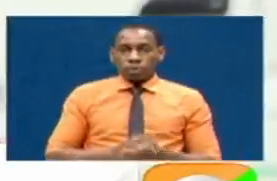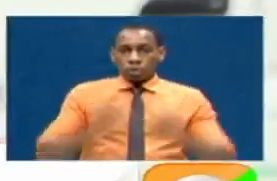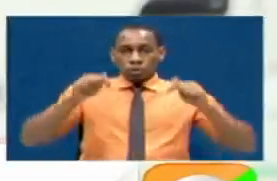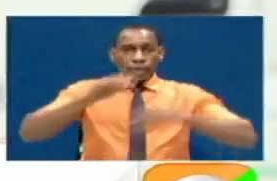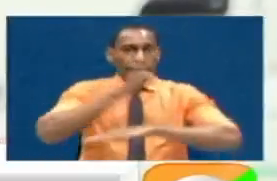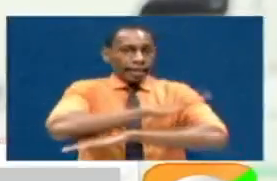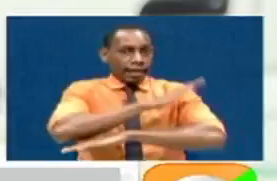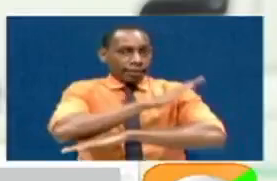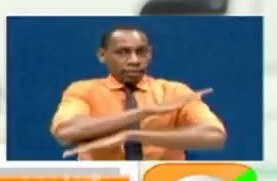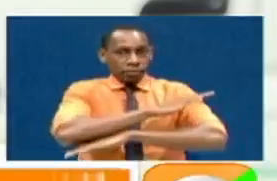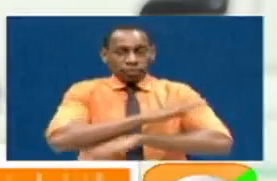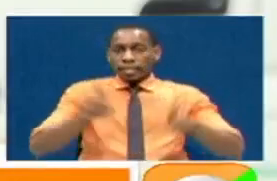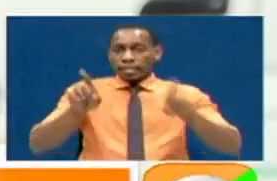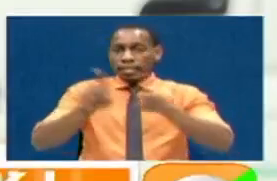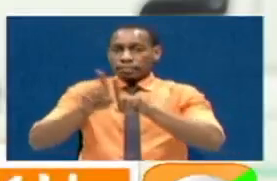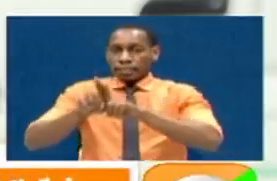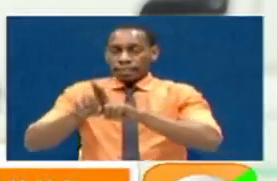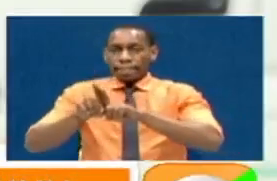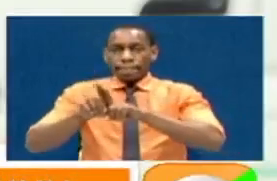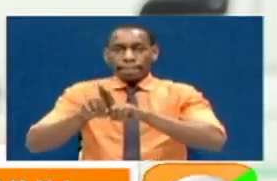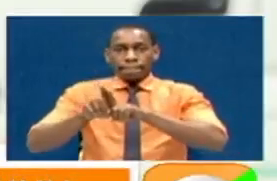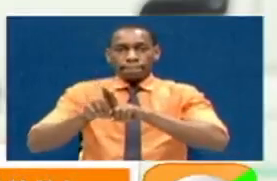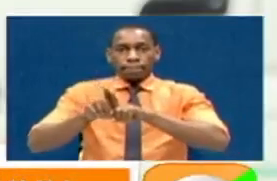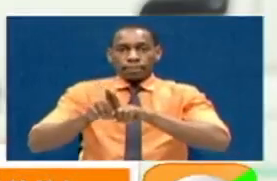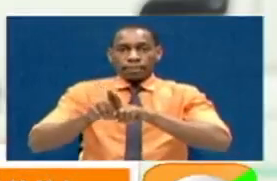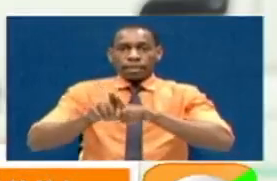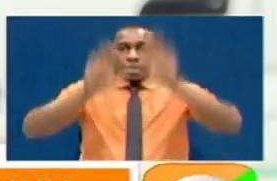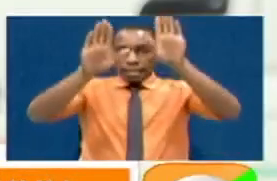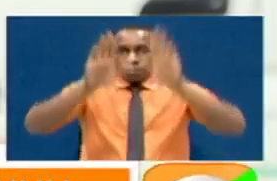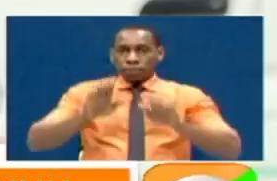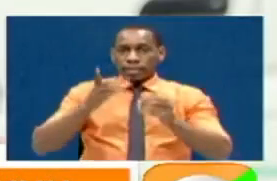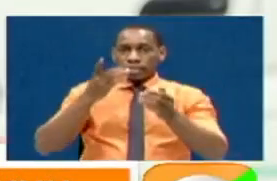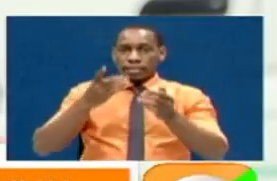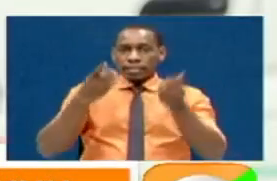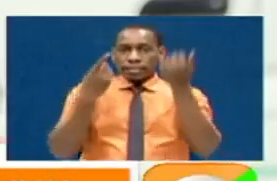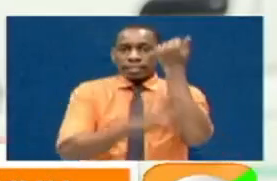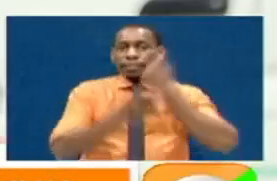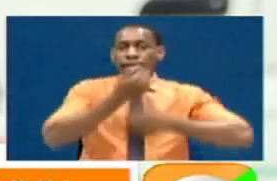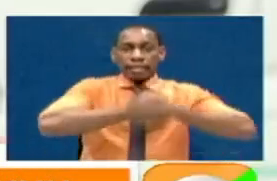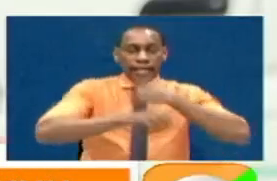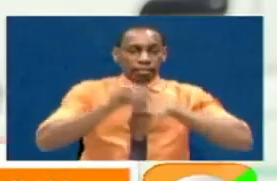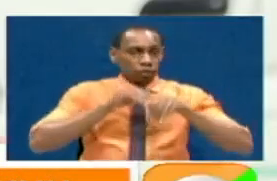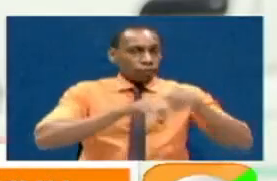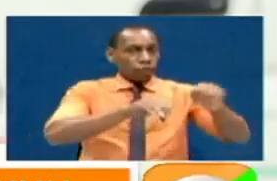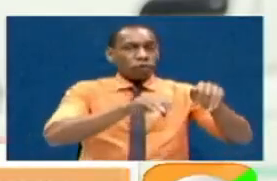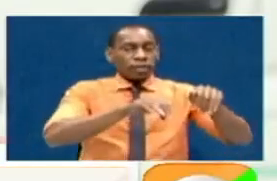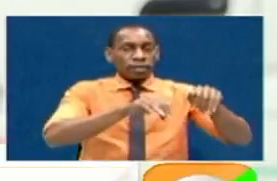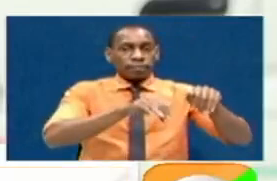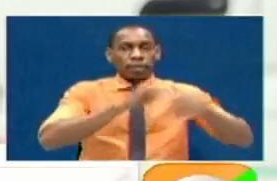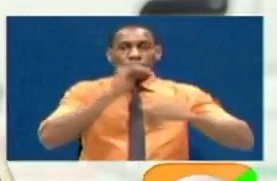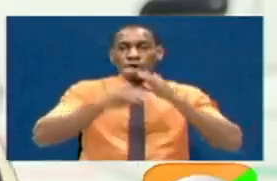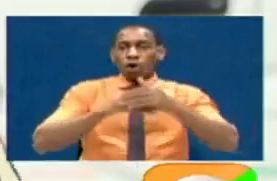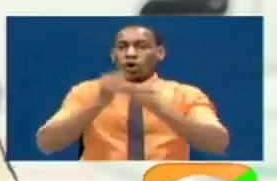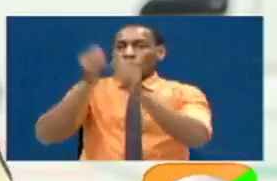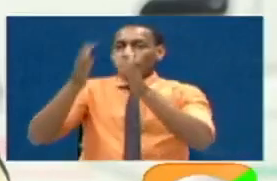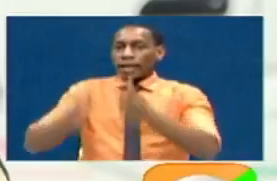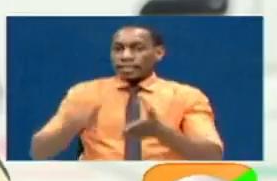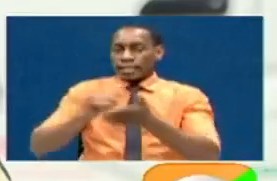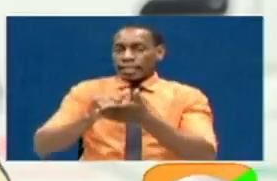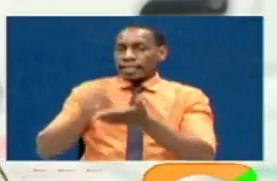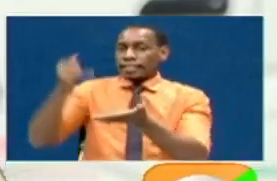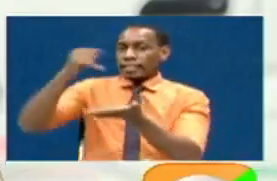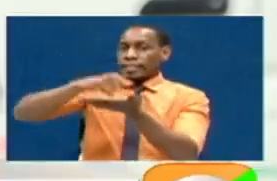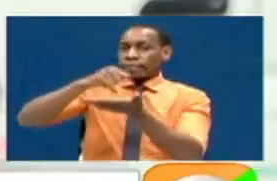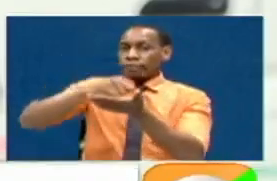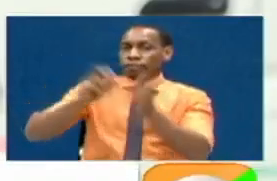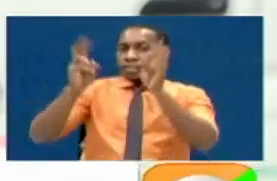afternoon and the necessary disciplinary actions are being taken on all the staff that were implicated